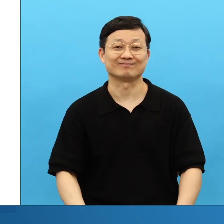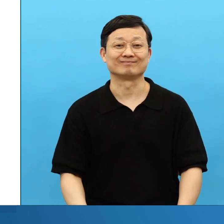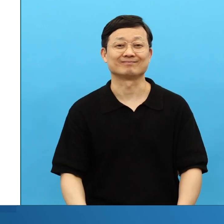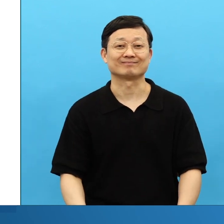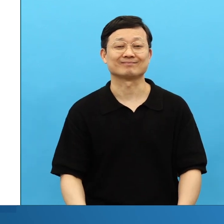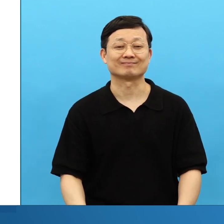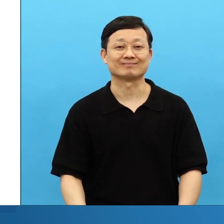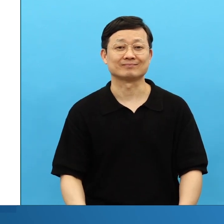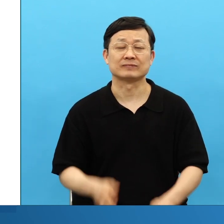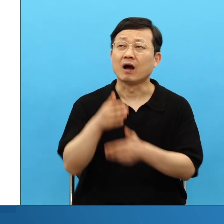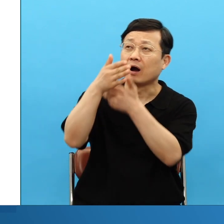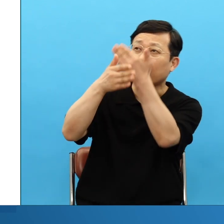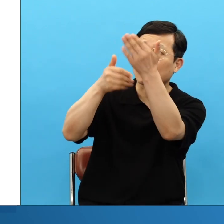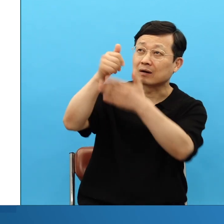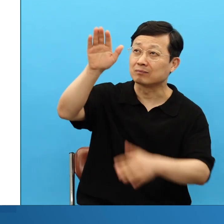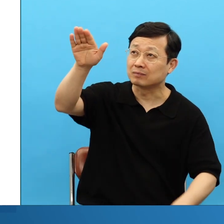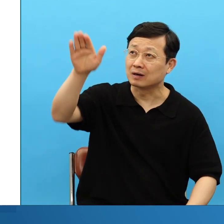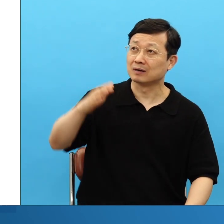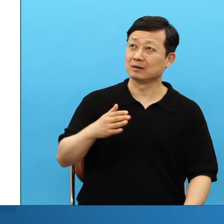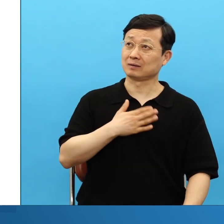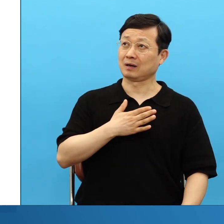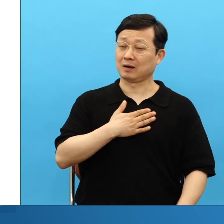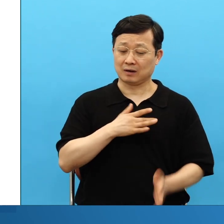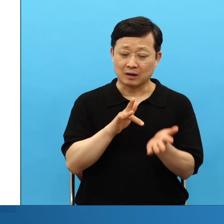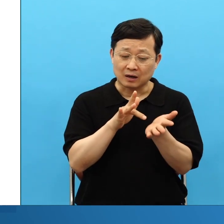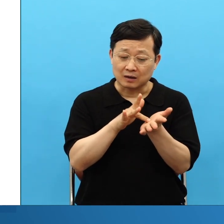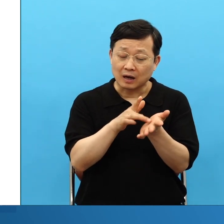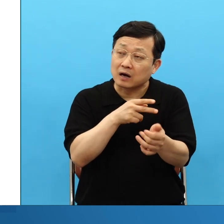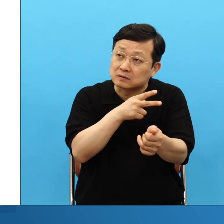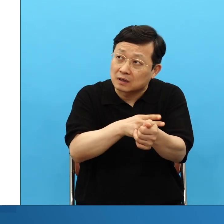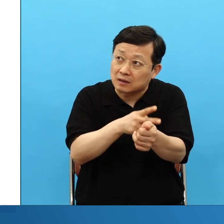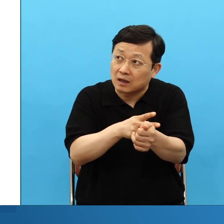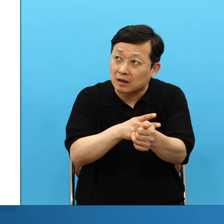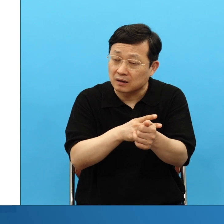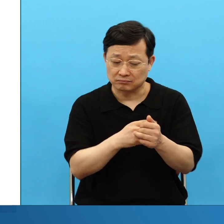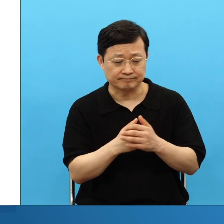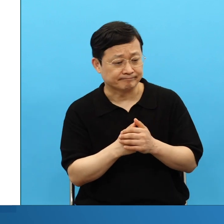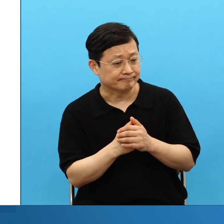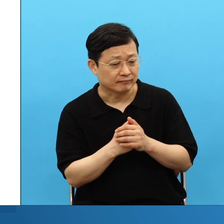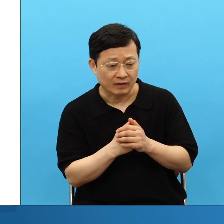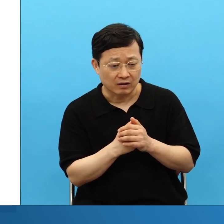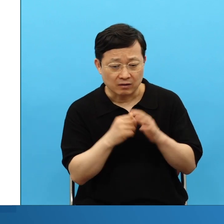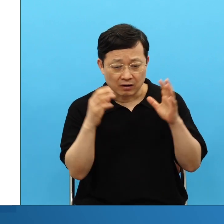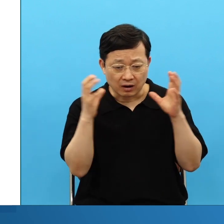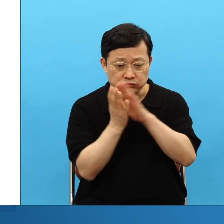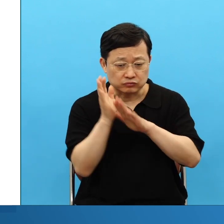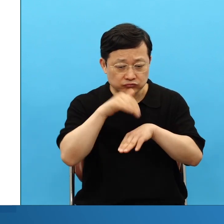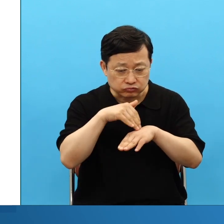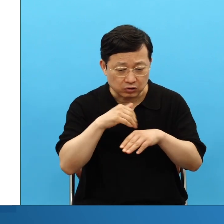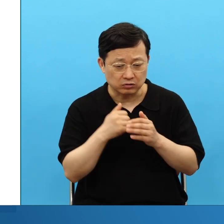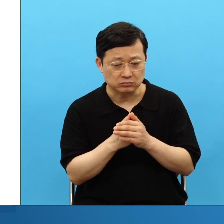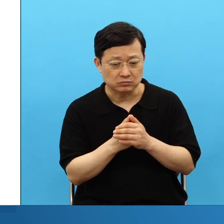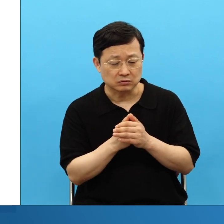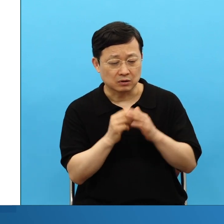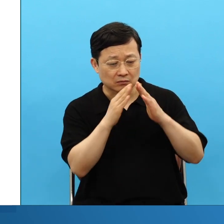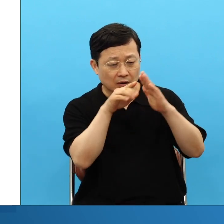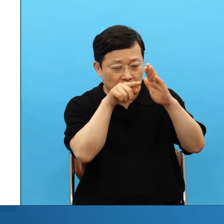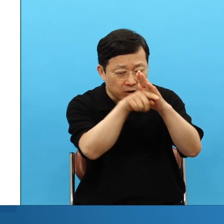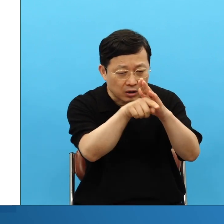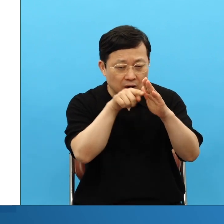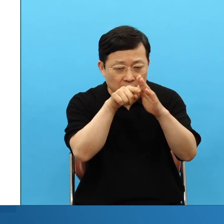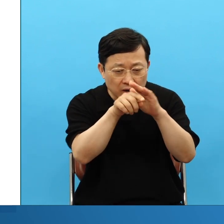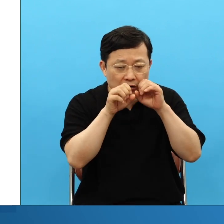하나님 저는 약사인데 합숙훈련 가서 길에서 또 문 두드리고 이렇게 전도해 보니